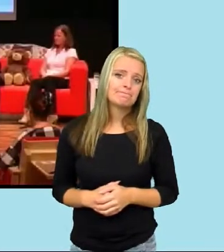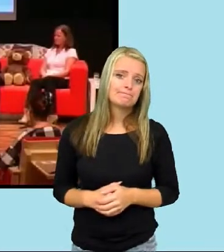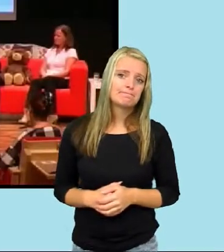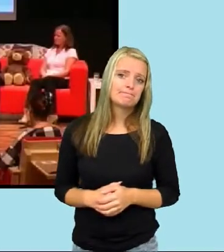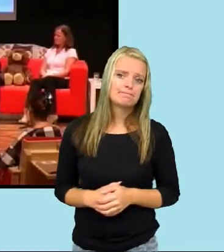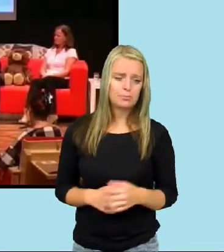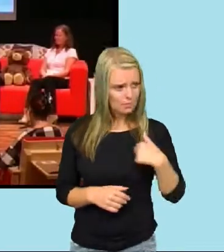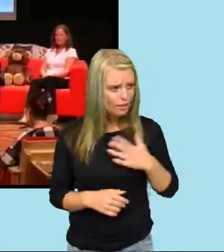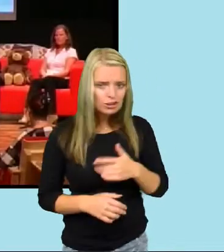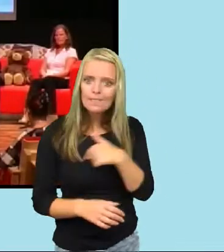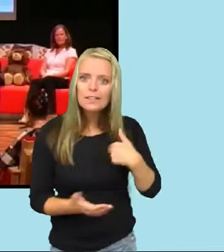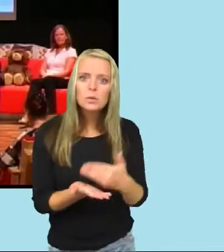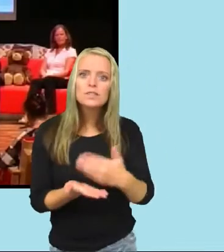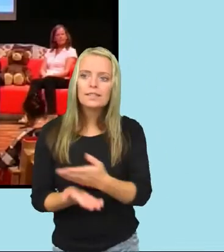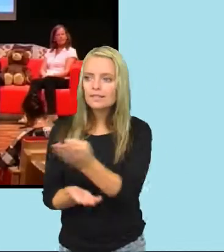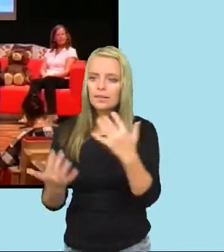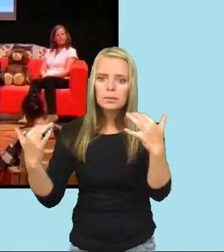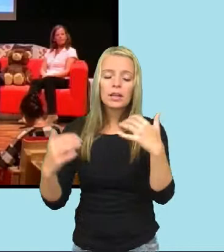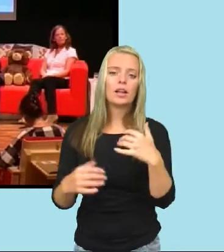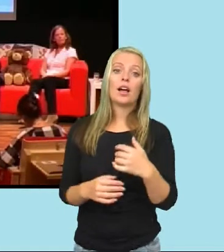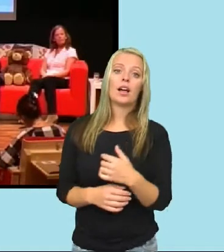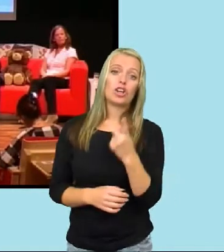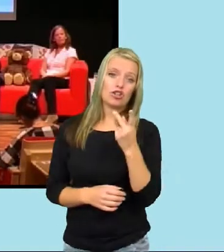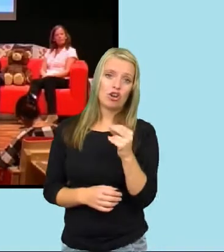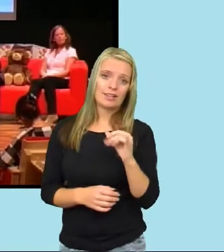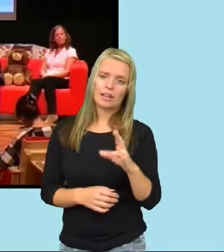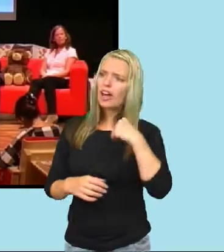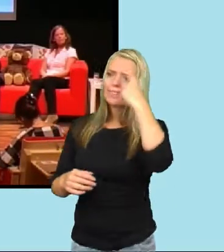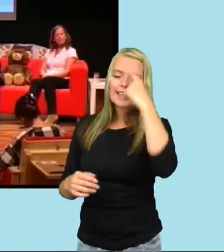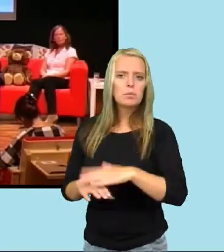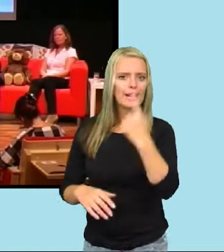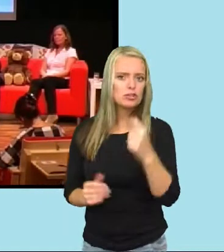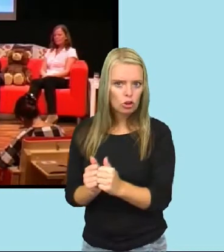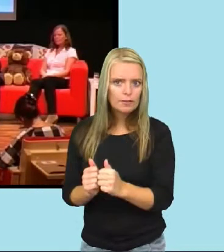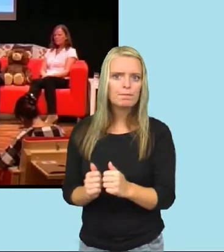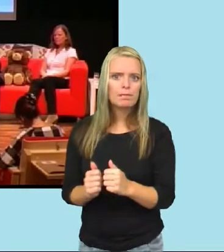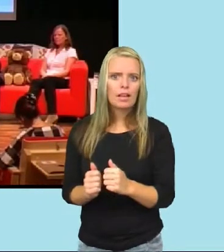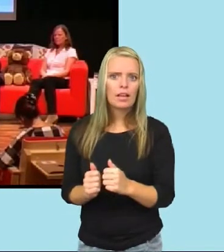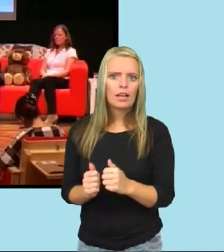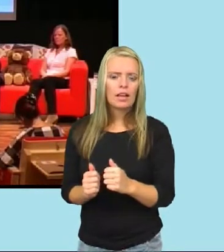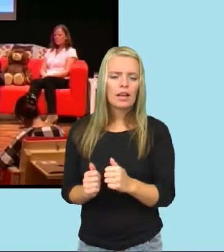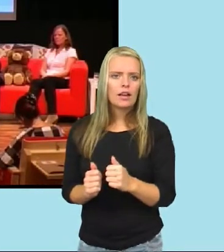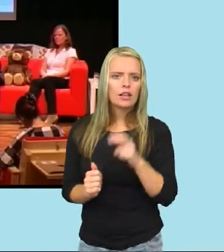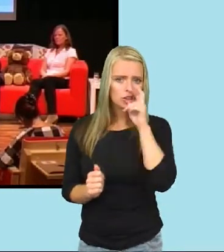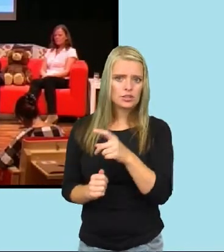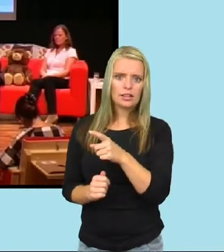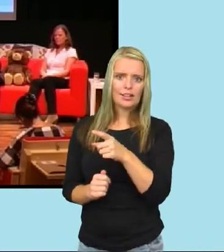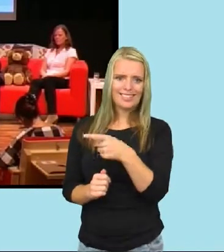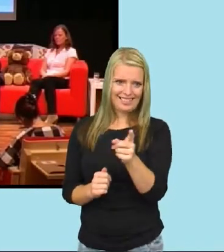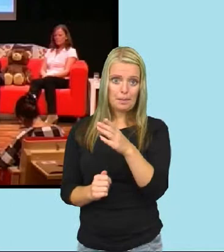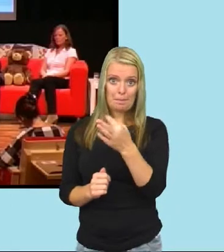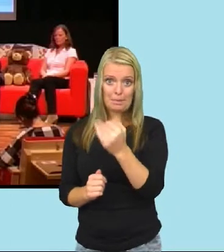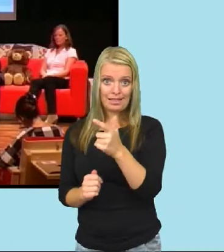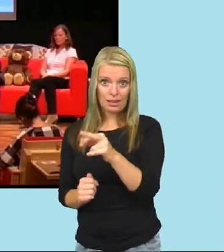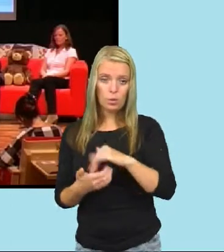Jag tycker vi fortsätter. Det är varför, ja. Jag tänker på en sak. Ni verkar ju ha tid, Peter och Mia, för